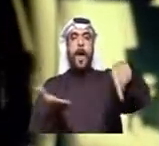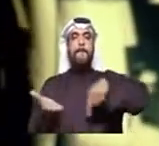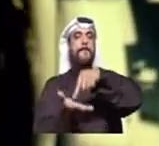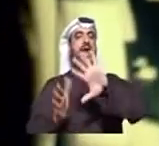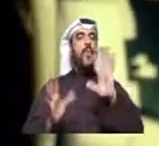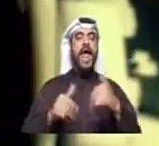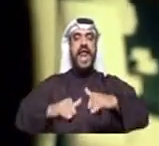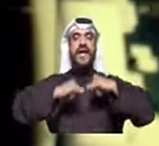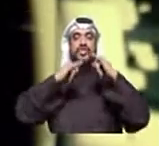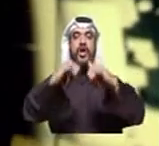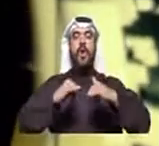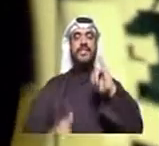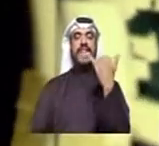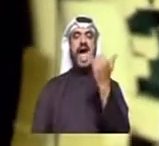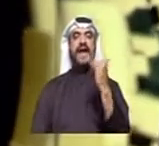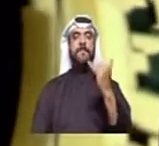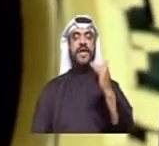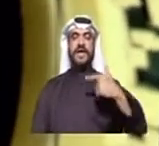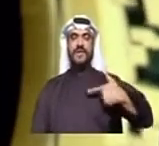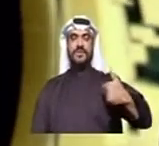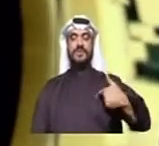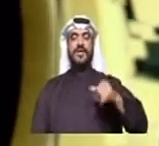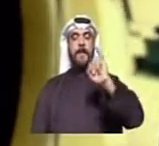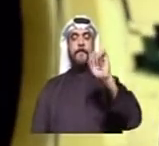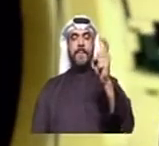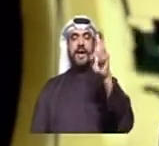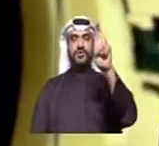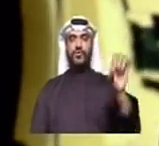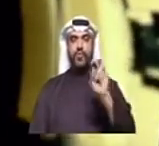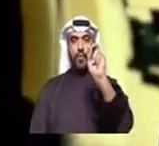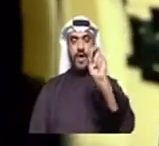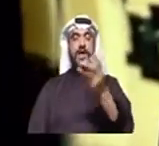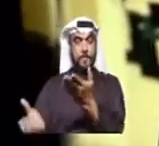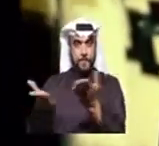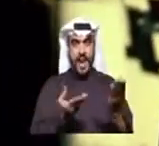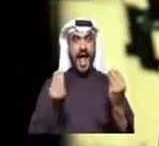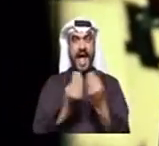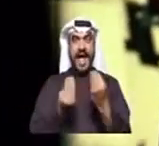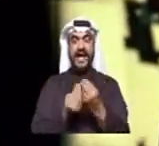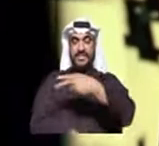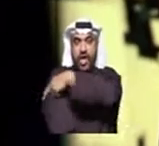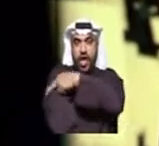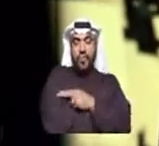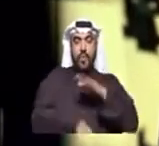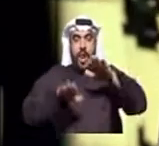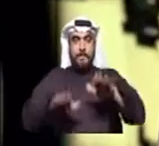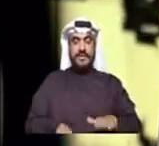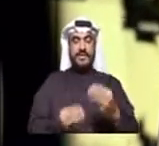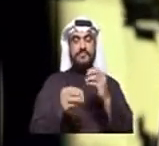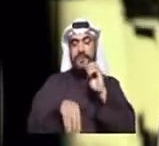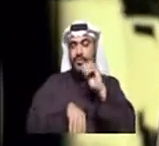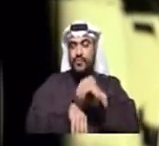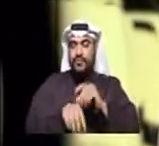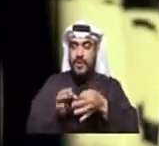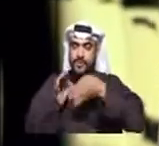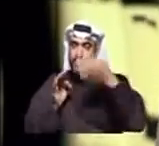العربي بيت العرب محمد جاسم مرزوق ورئيس مجلس الأمناء علاء أحمد الرومي والسادة أعضاء المجلس، حيث أطلع سموه